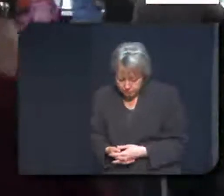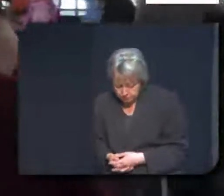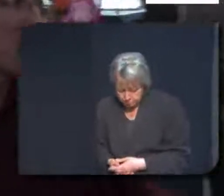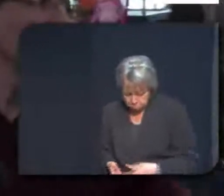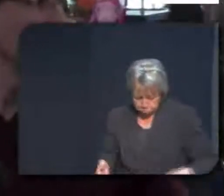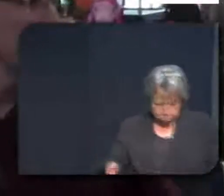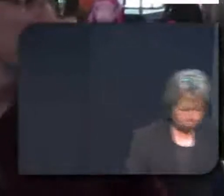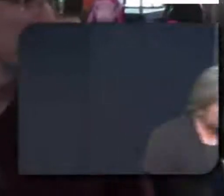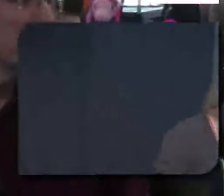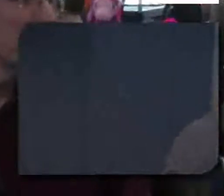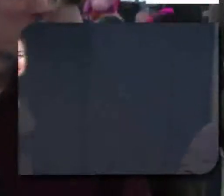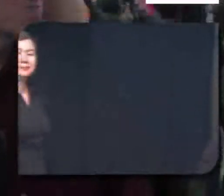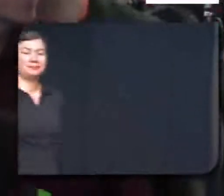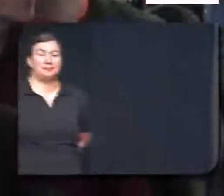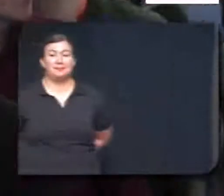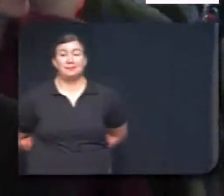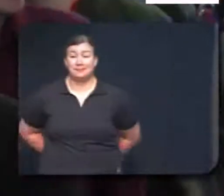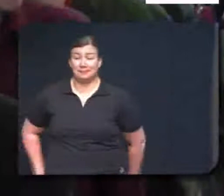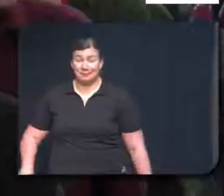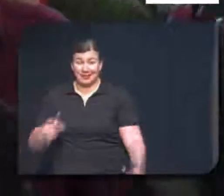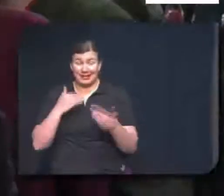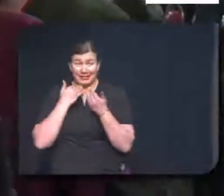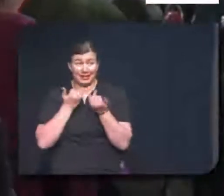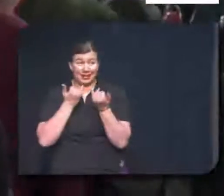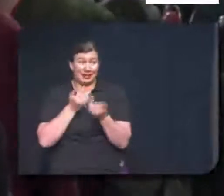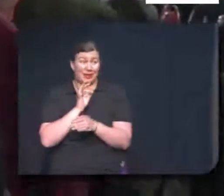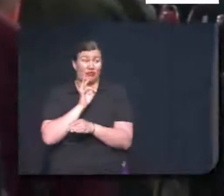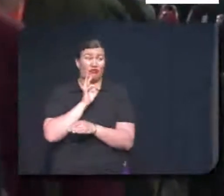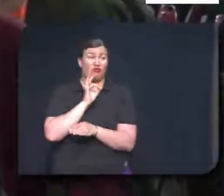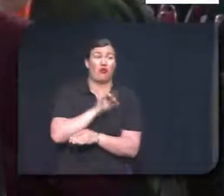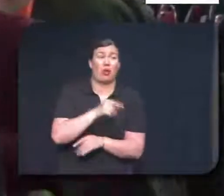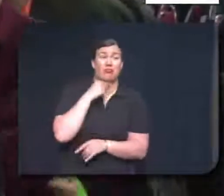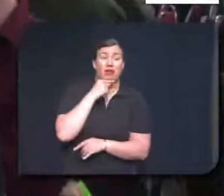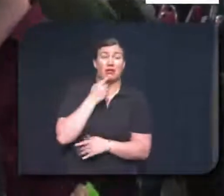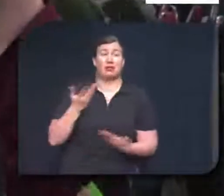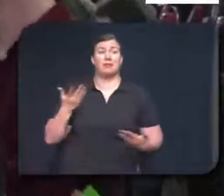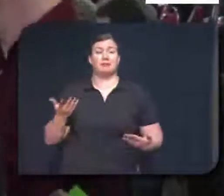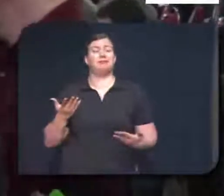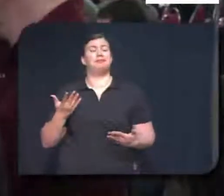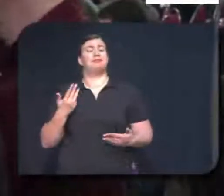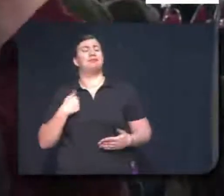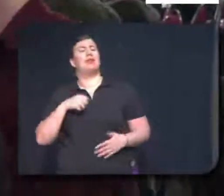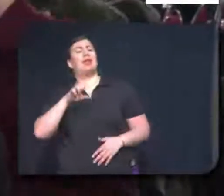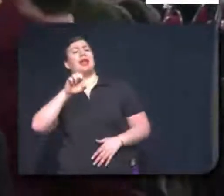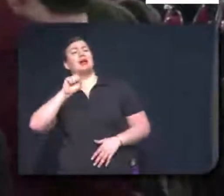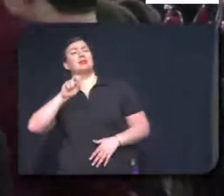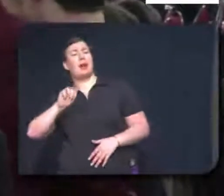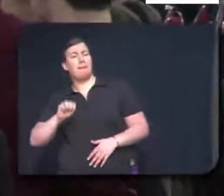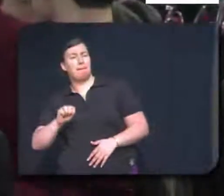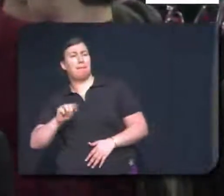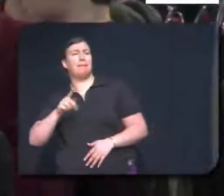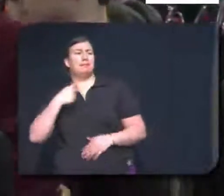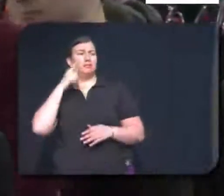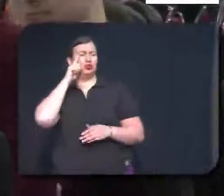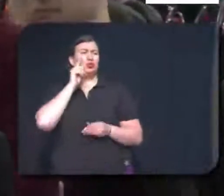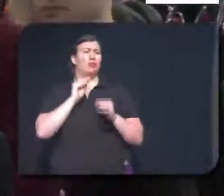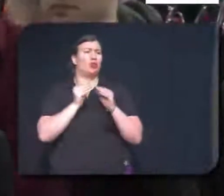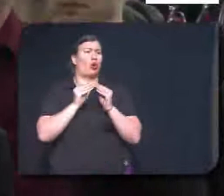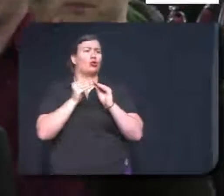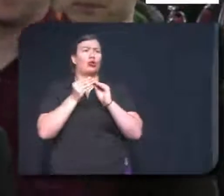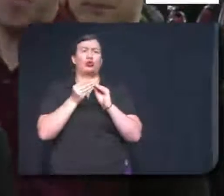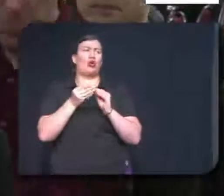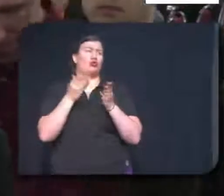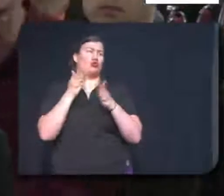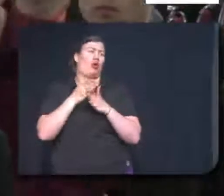vielen Dank und jetzt bitte eine Probe Rede der ESM ist sicher von der Konstruktion her ein Fehler gewesen